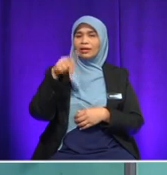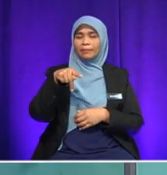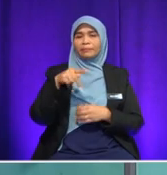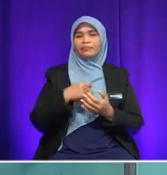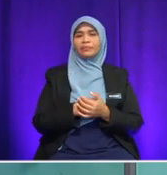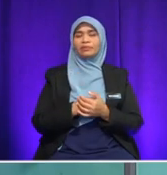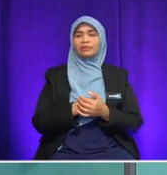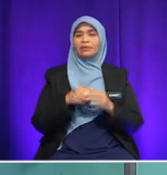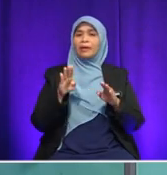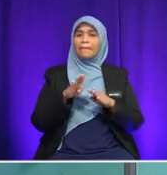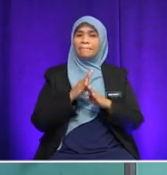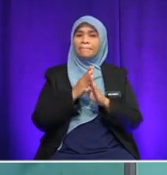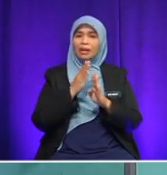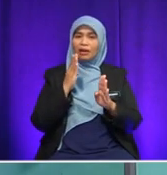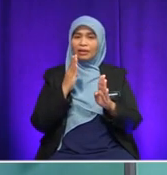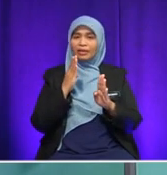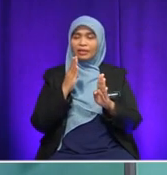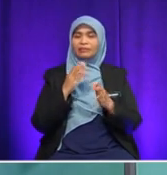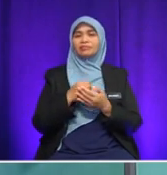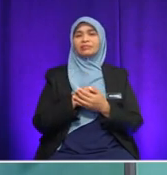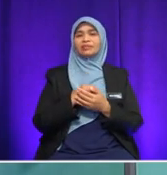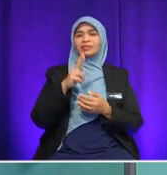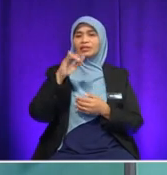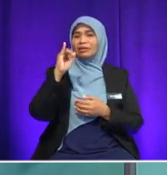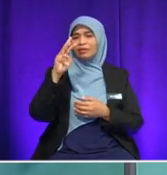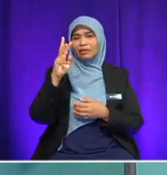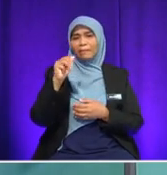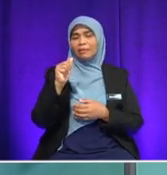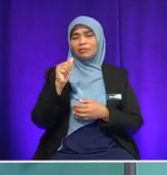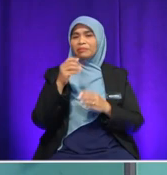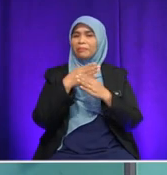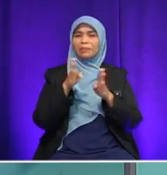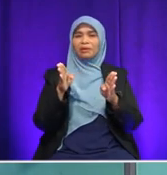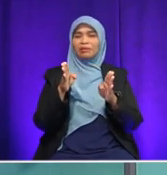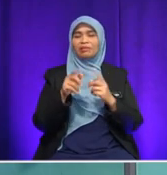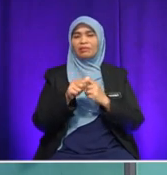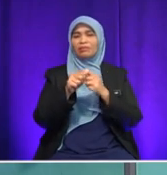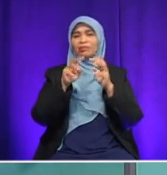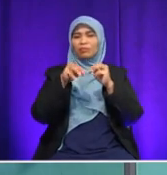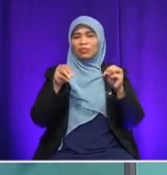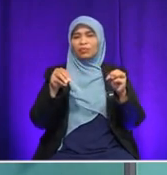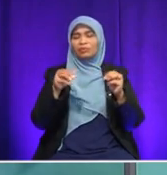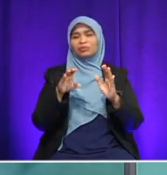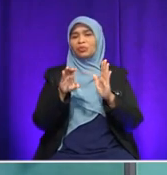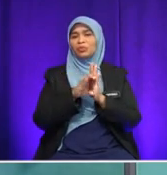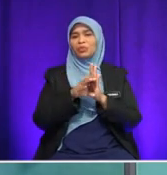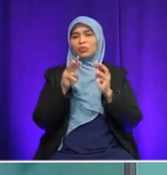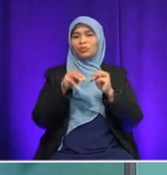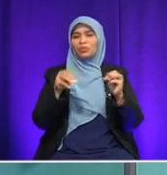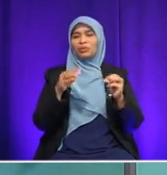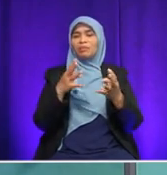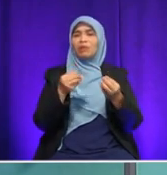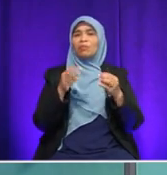suku kata dan rima juga tidak terikat, bebas. Ikutlah dalam rangkap tu dia nak buat berapa baris